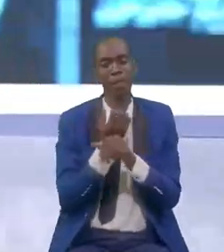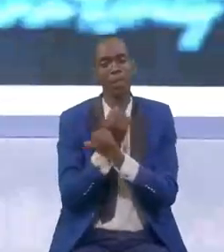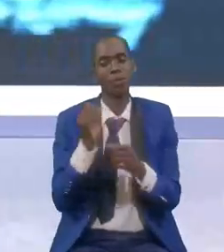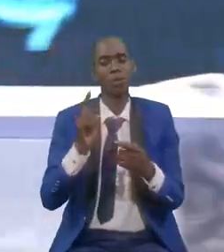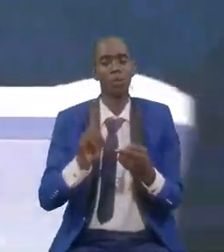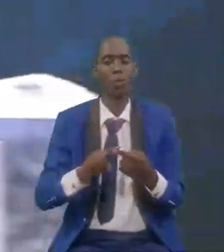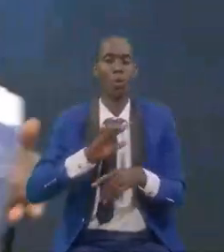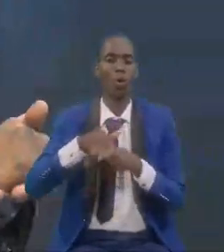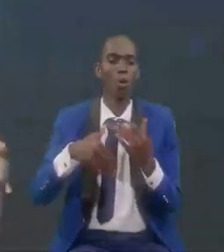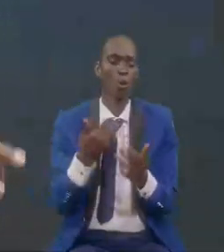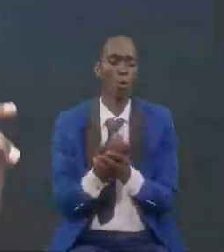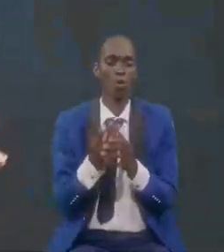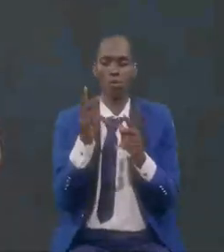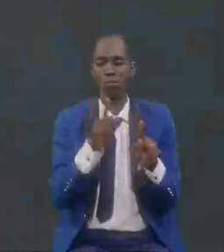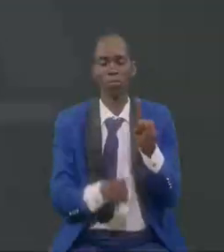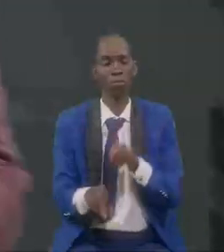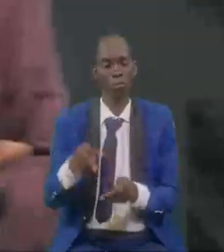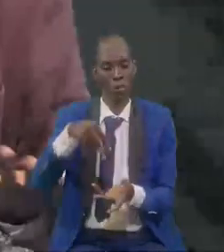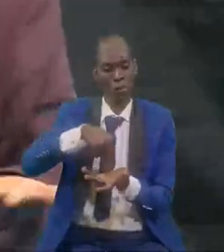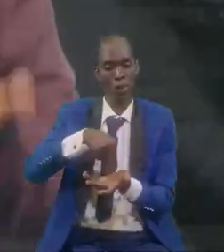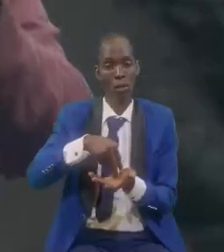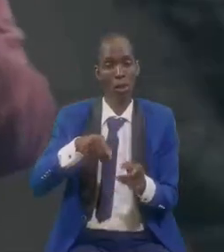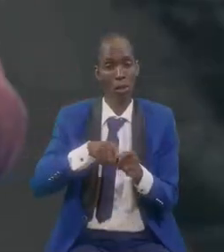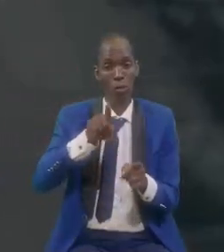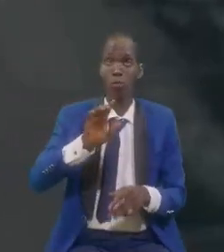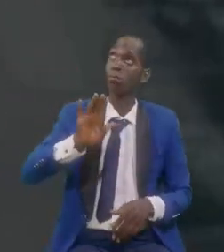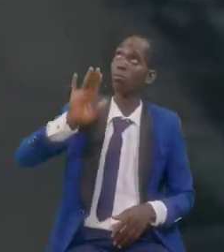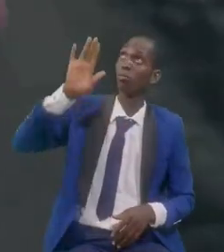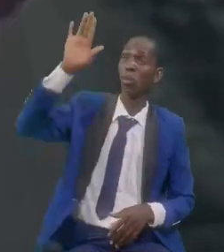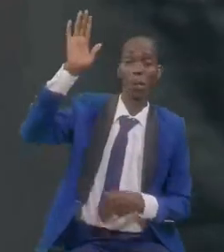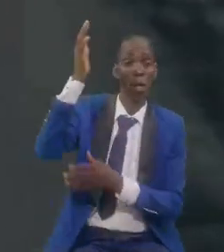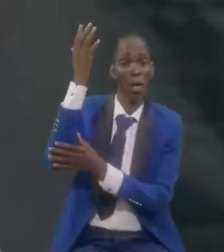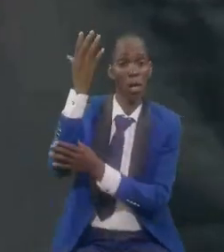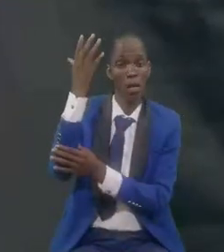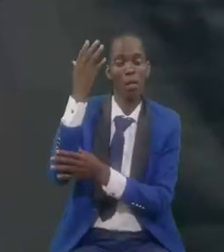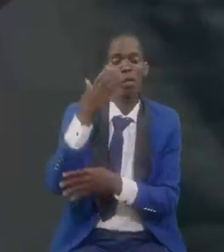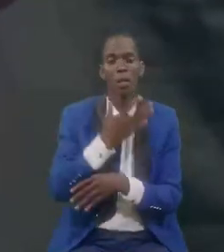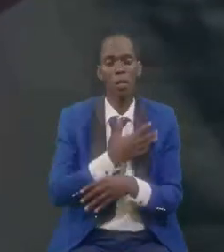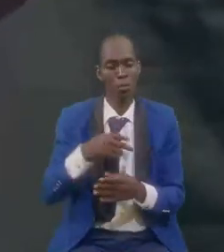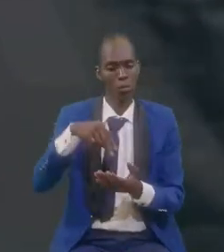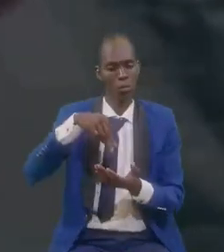hommes. Mets-toi debout maintenant. Et comme tu te lèves la main levée, tu es debout.